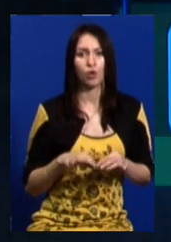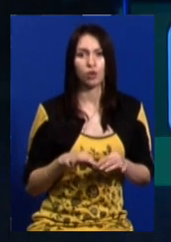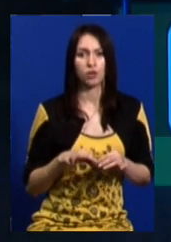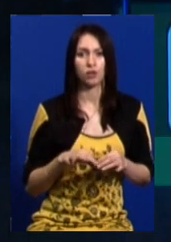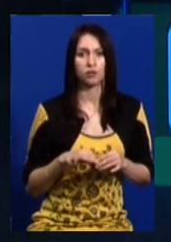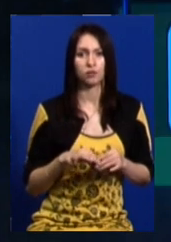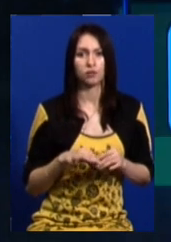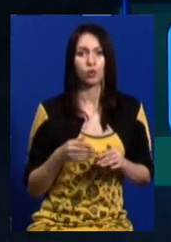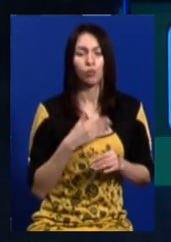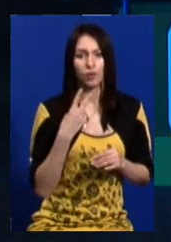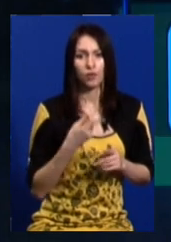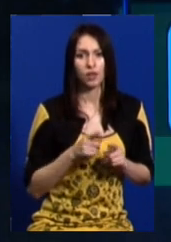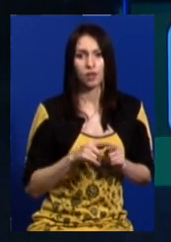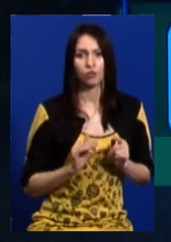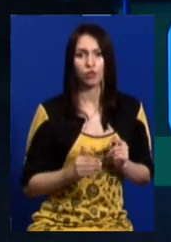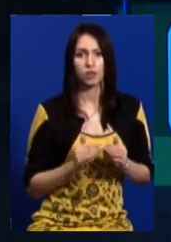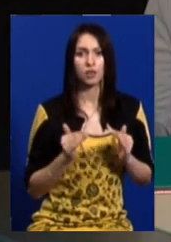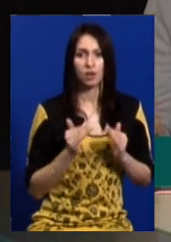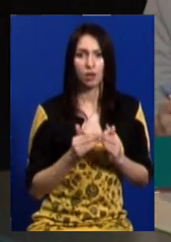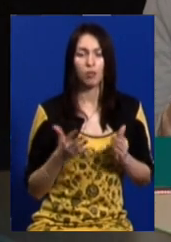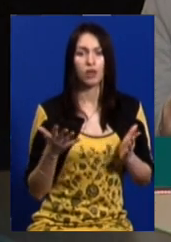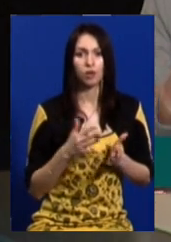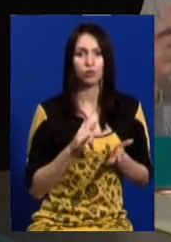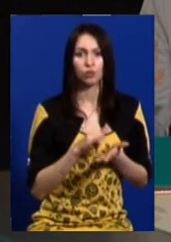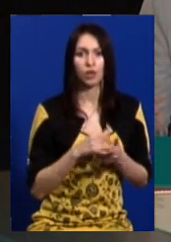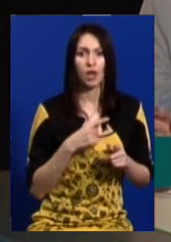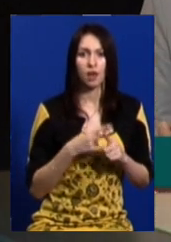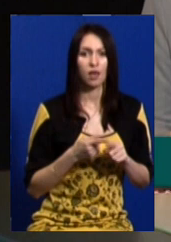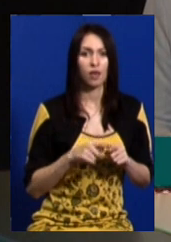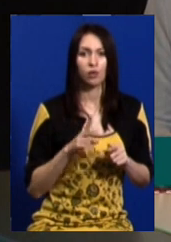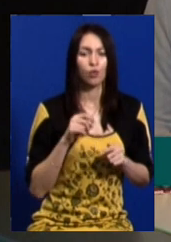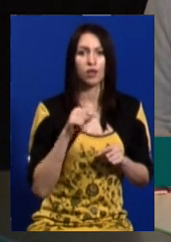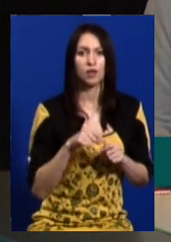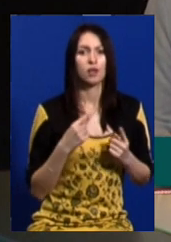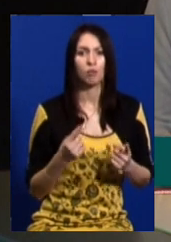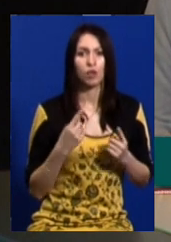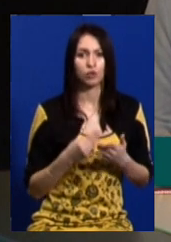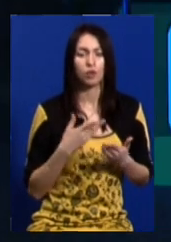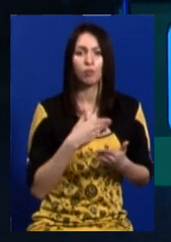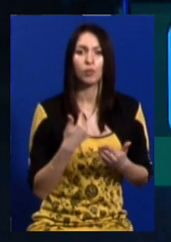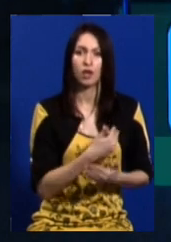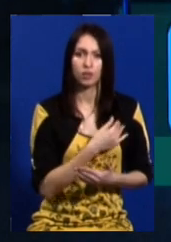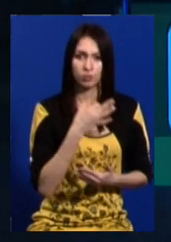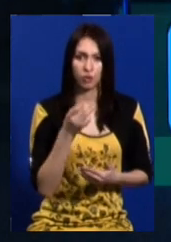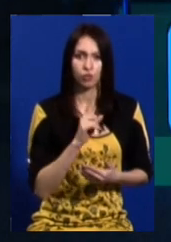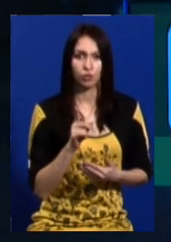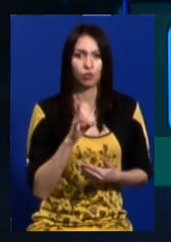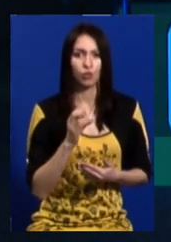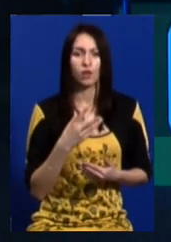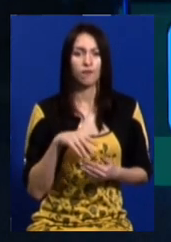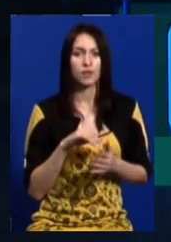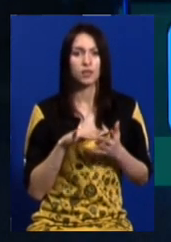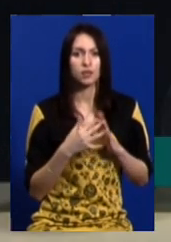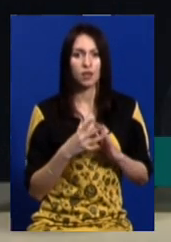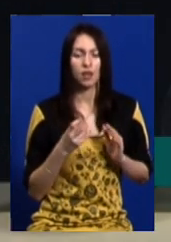це приватні будинки, на які встановлений хрест, це не ті великі, дорогі. Ми хочемо сказати, споруди. що не в всіх селах і не в